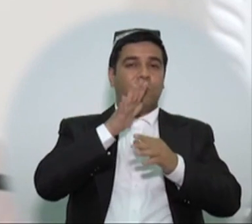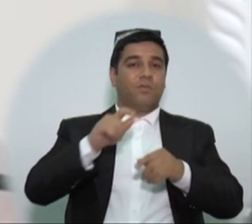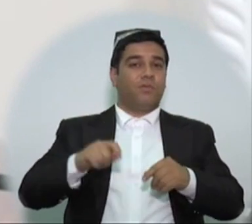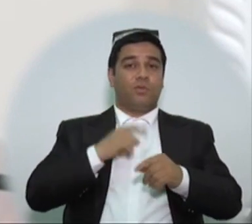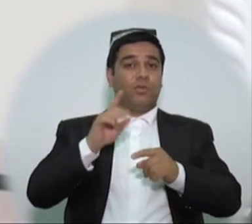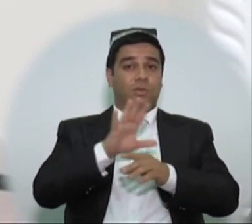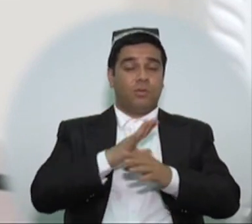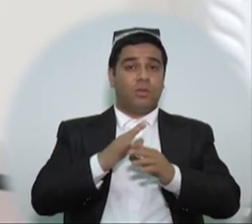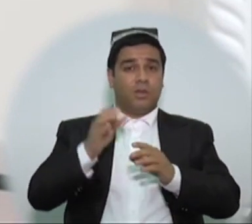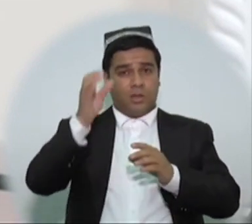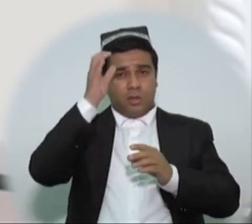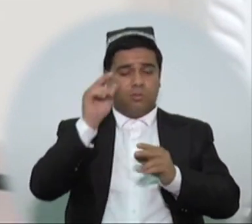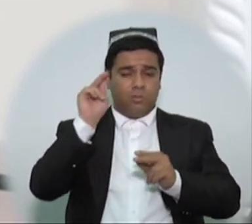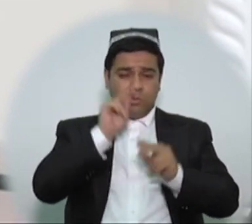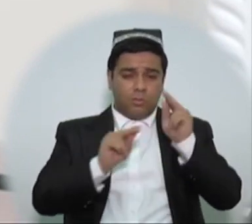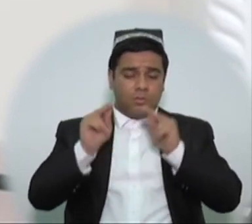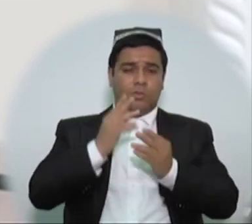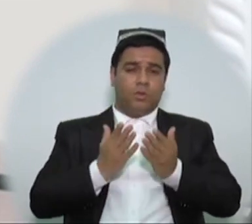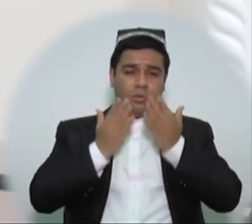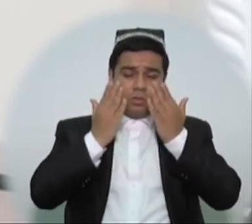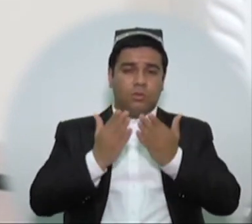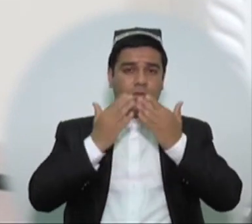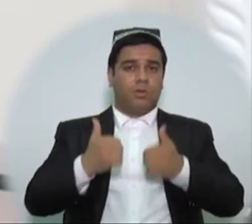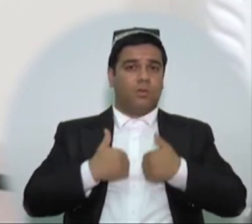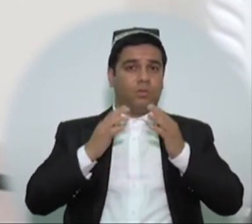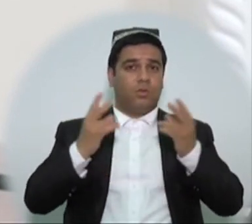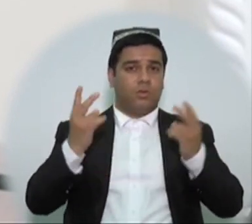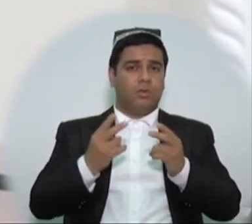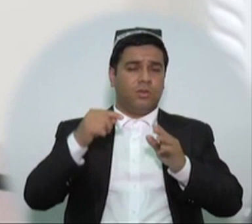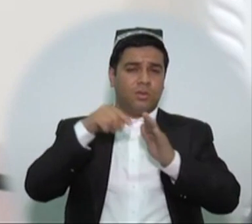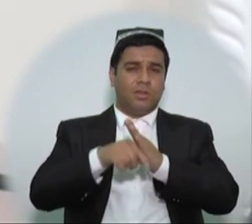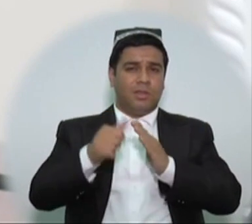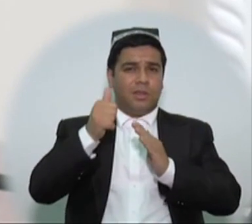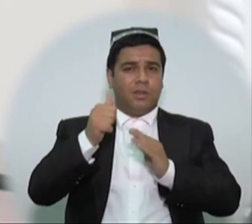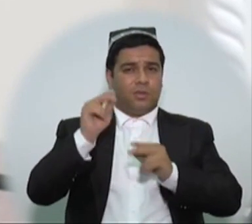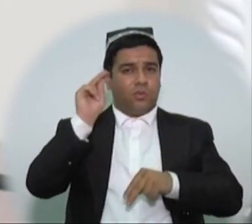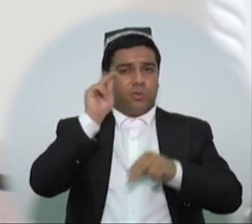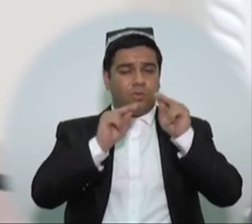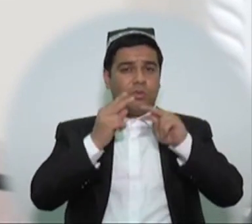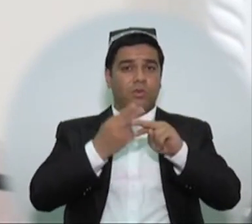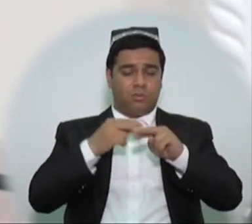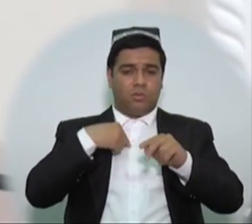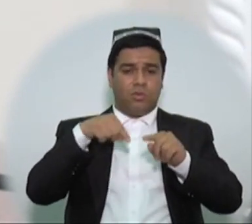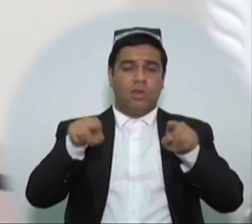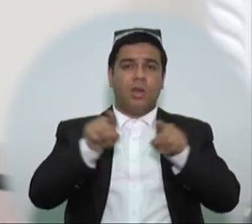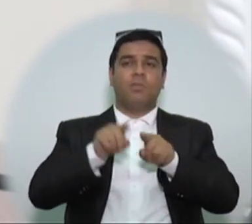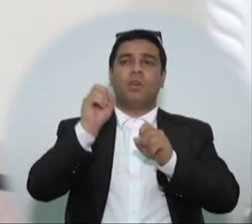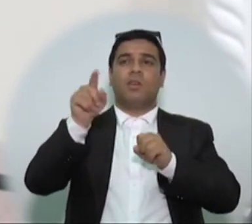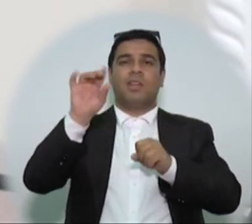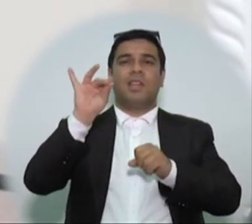kımay ilimge urunuşları gerek. Urunganda hem astaydın, puhta. Ben hem o şey İbn Sina